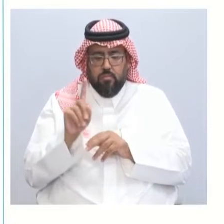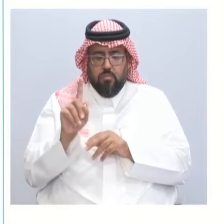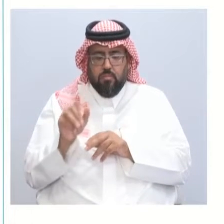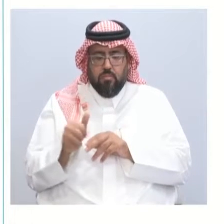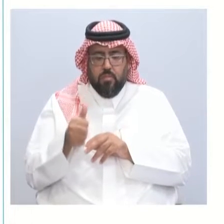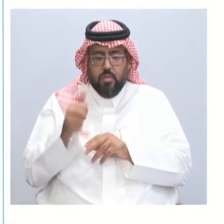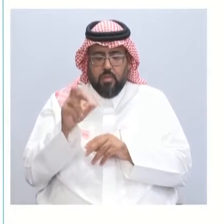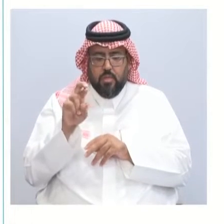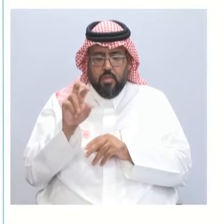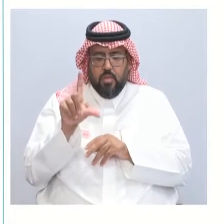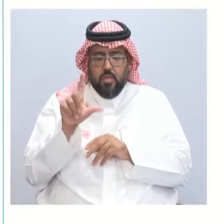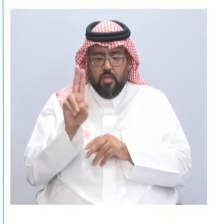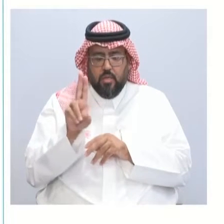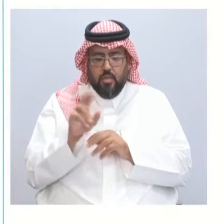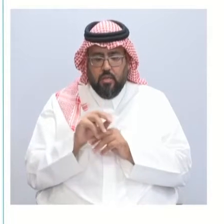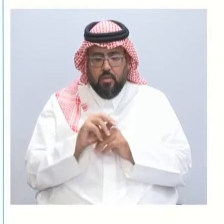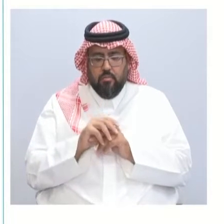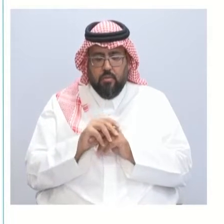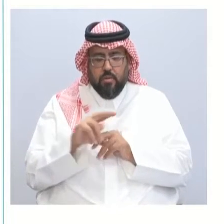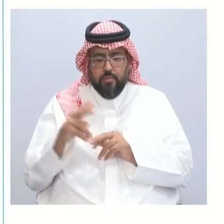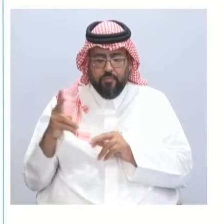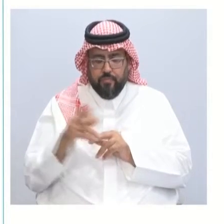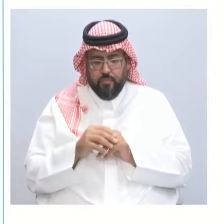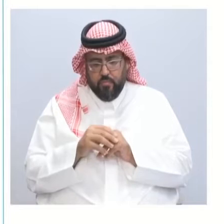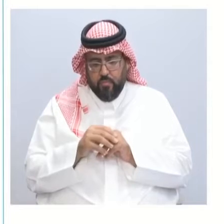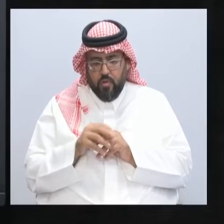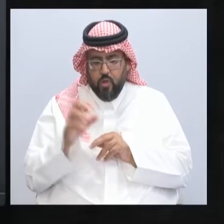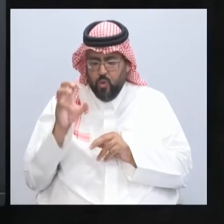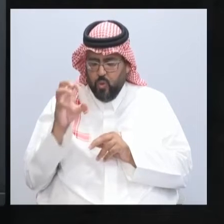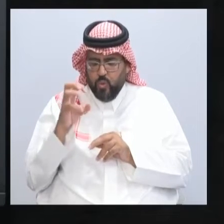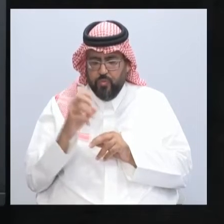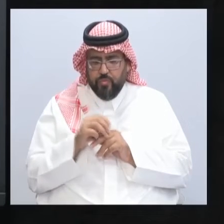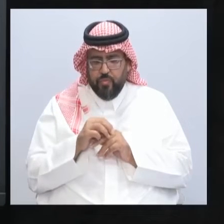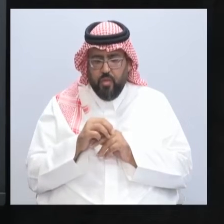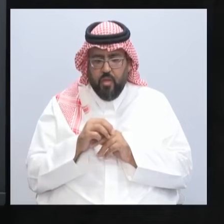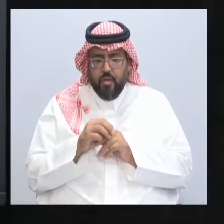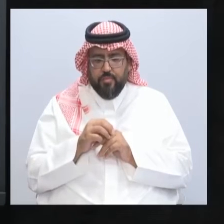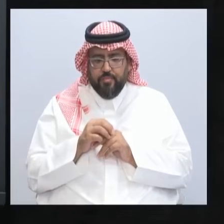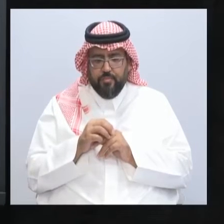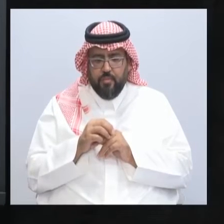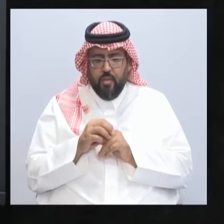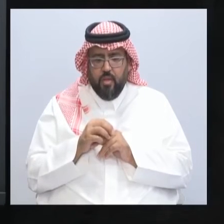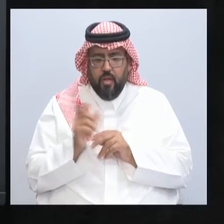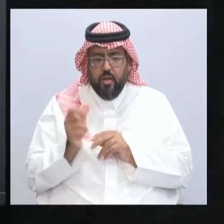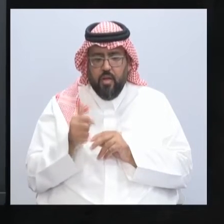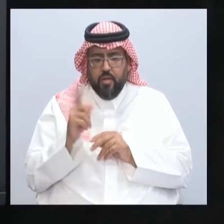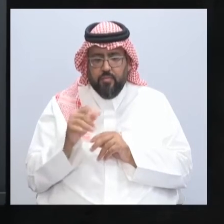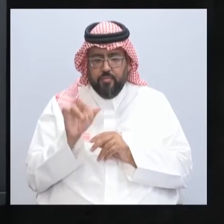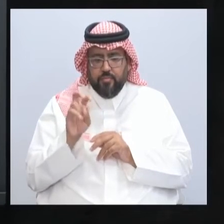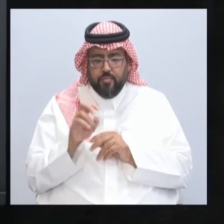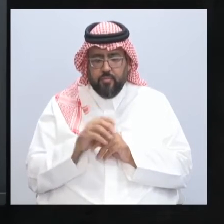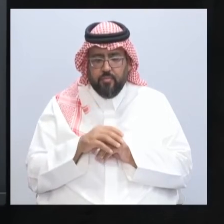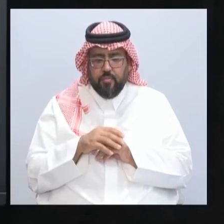البازلت البازلت هذه انواع الصخور الناريه صخور ناريه تصلبت في